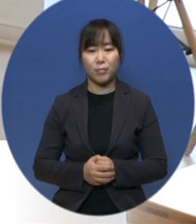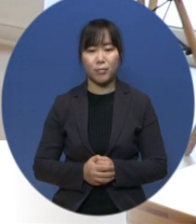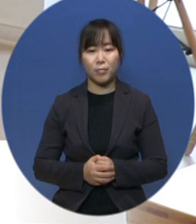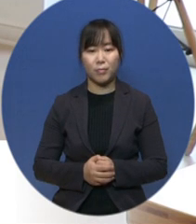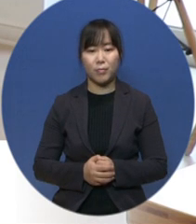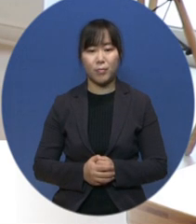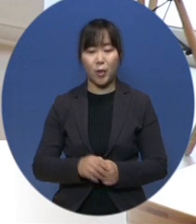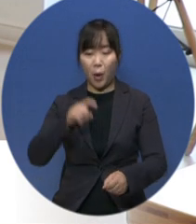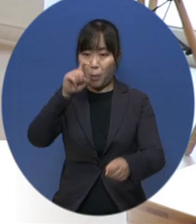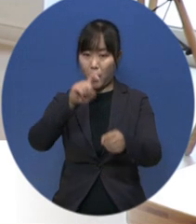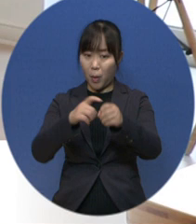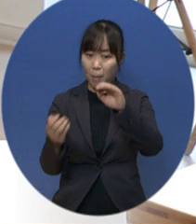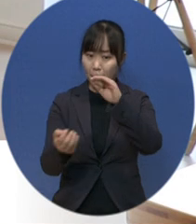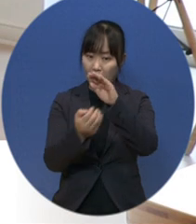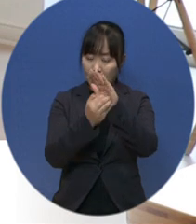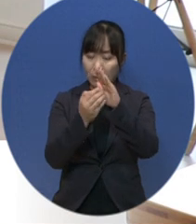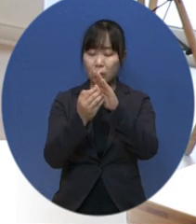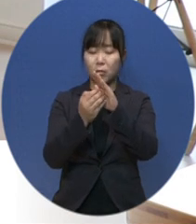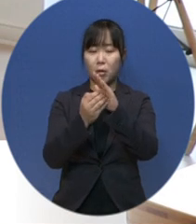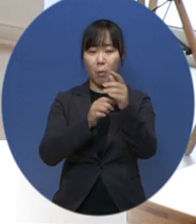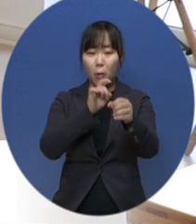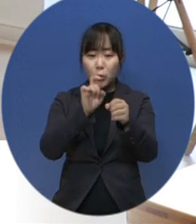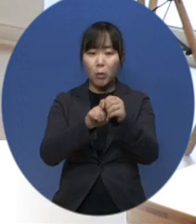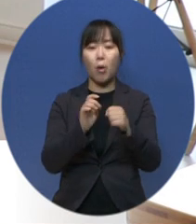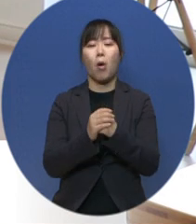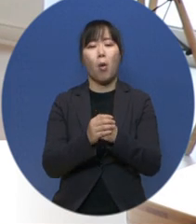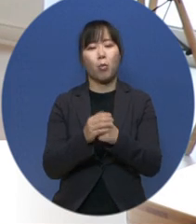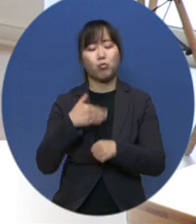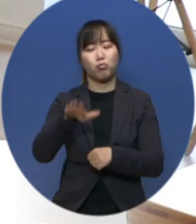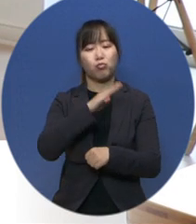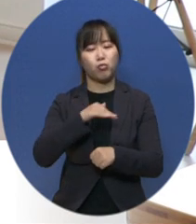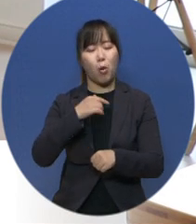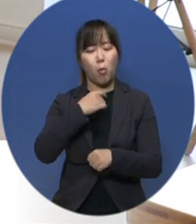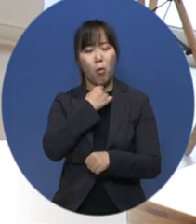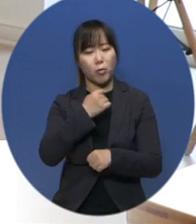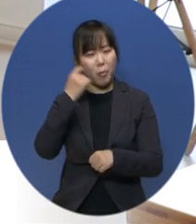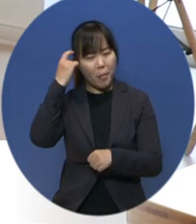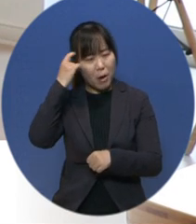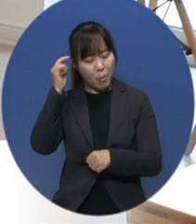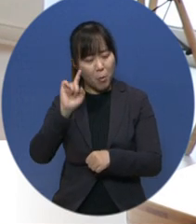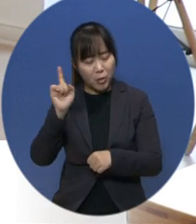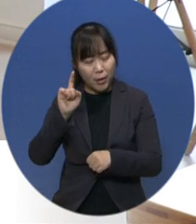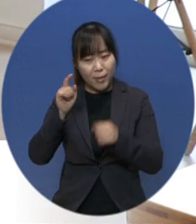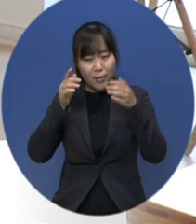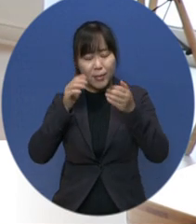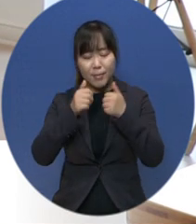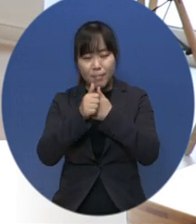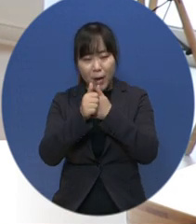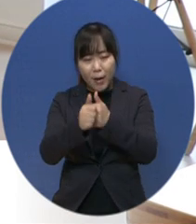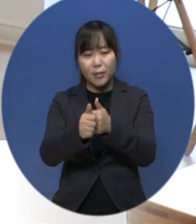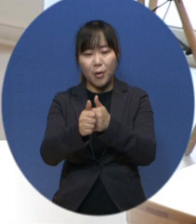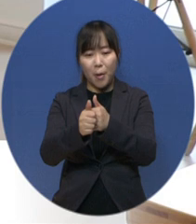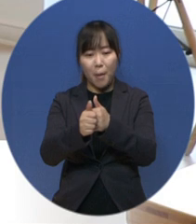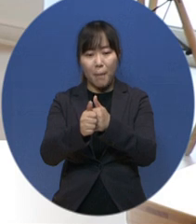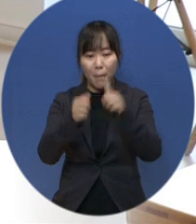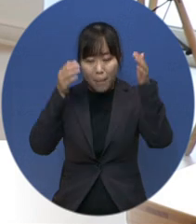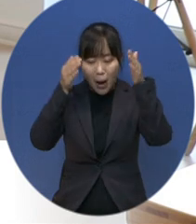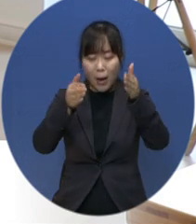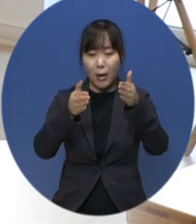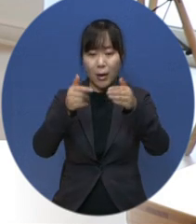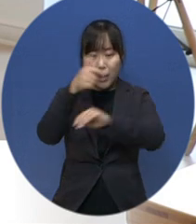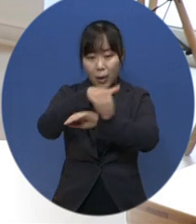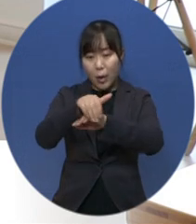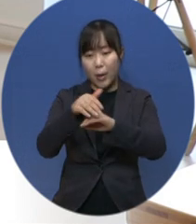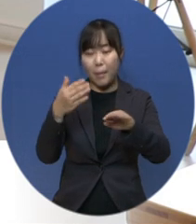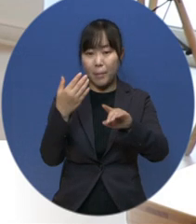끝까지 가는 데 있어서 저희가 무엇을 추구하느냐에 따라서 저의 방향과 설정이